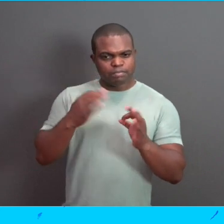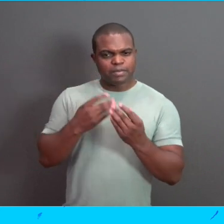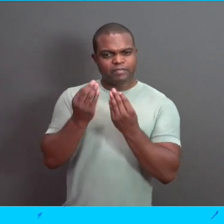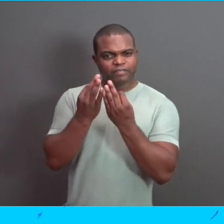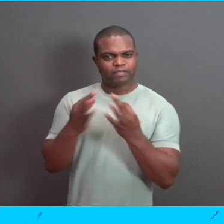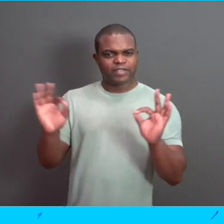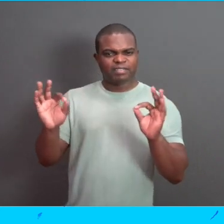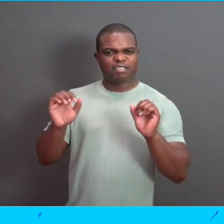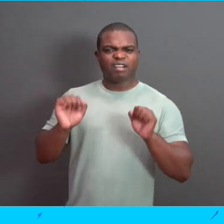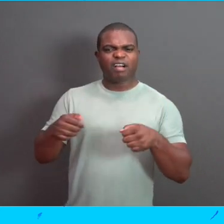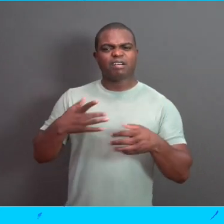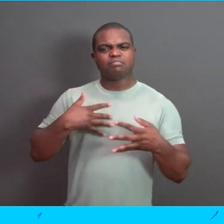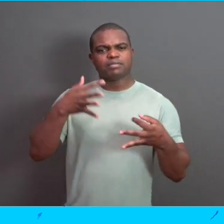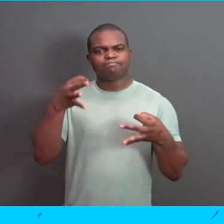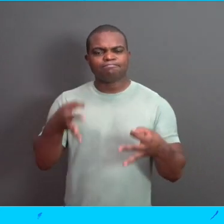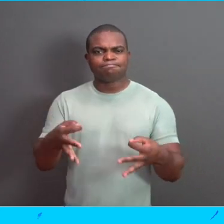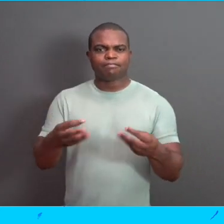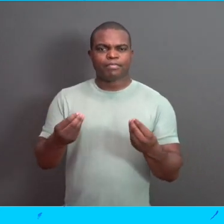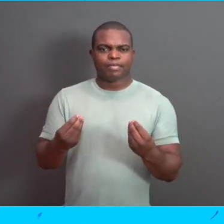Pour les adolescents,